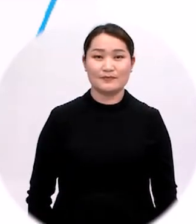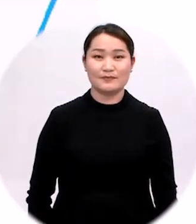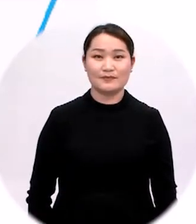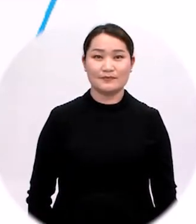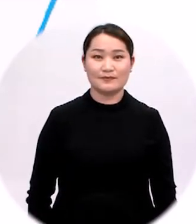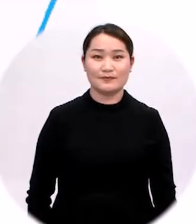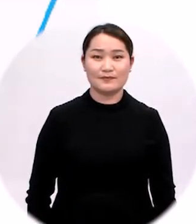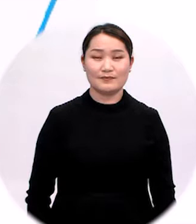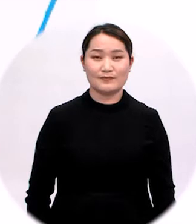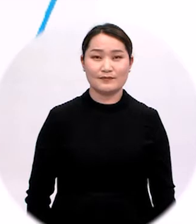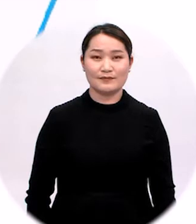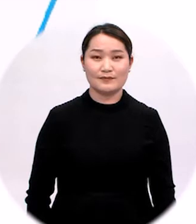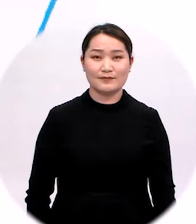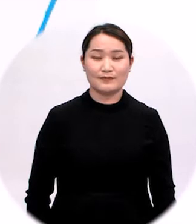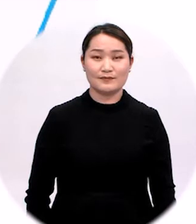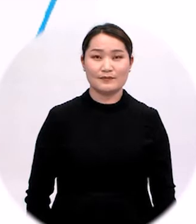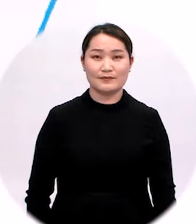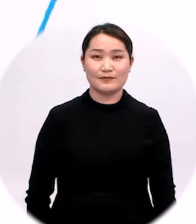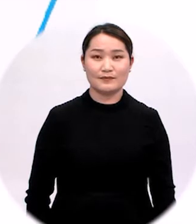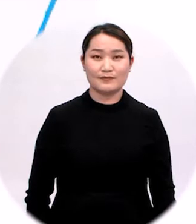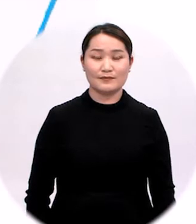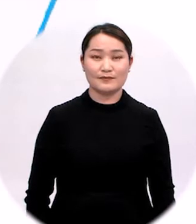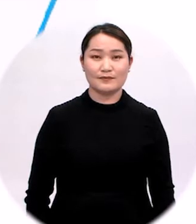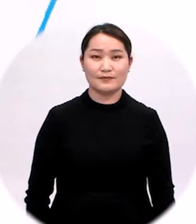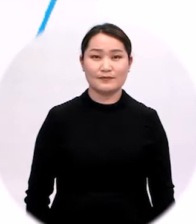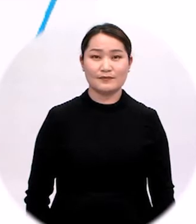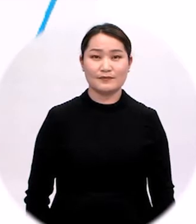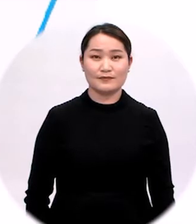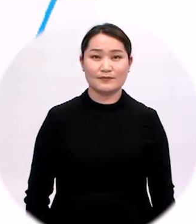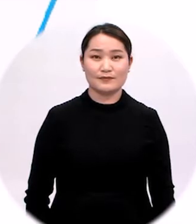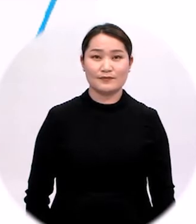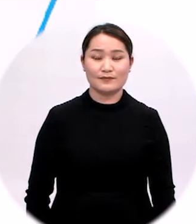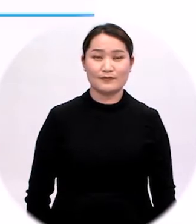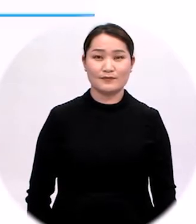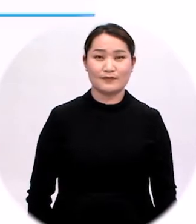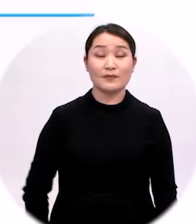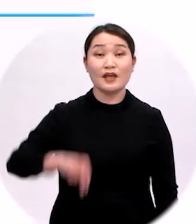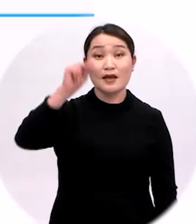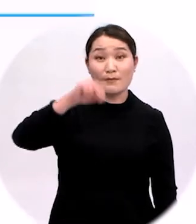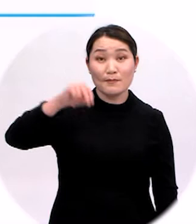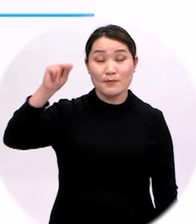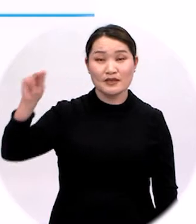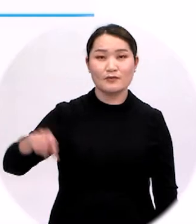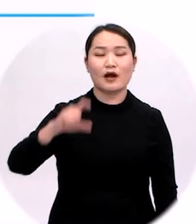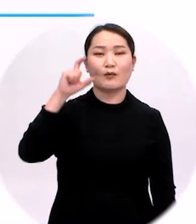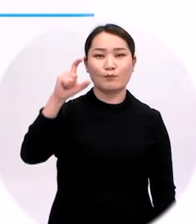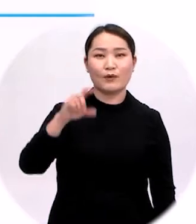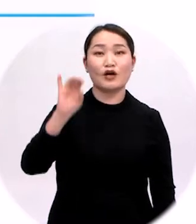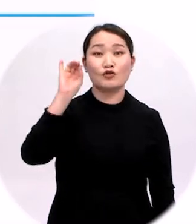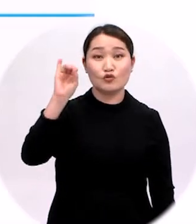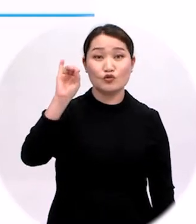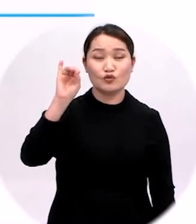зөөн дугуй төрсөөс бүтэж байгаа. Харин бичмэл том юу үсэг маань ташуу зураас